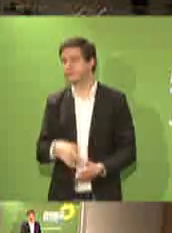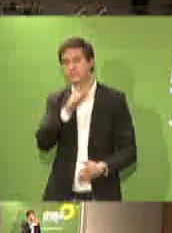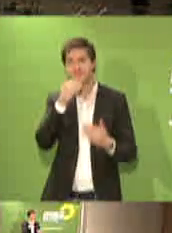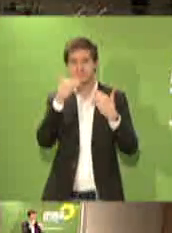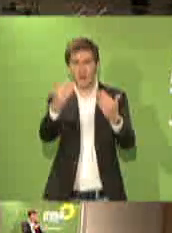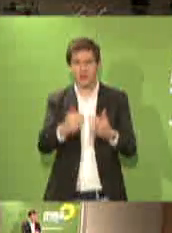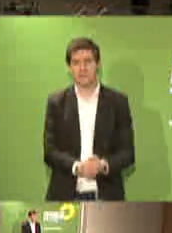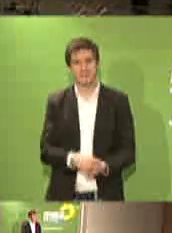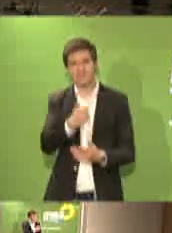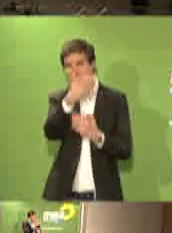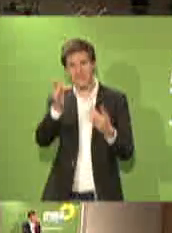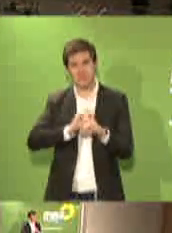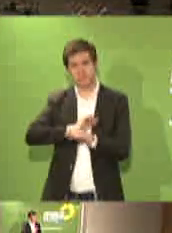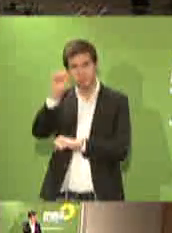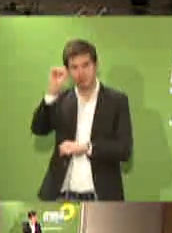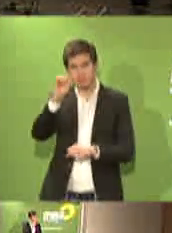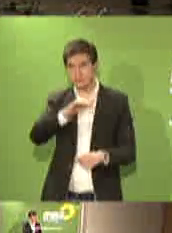Dankeschön. Gibt es Gegenstimmen?